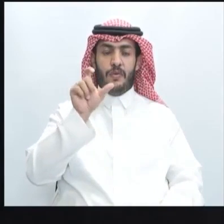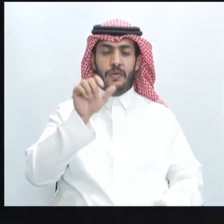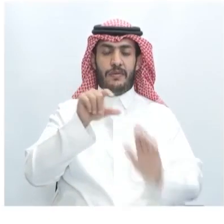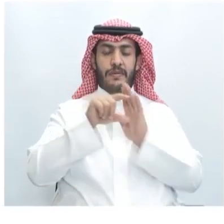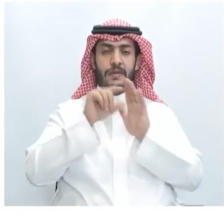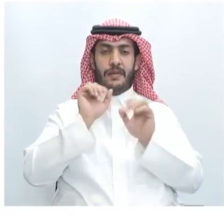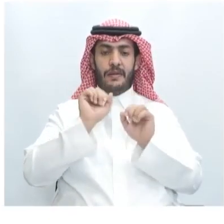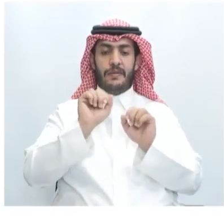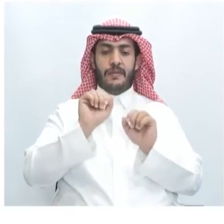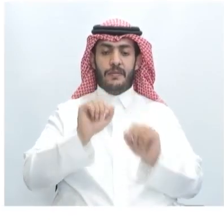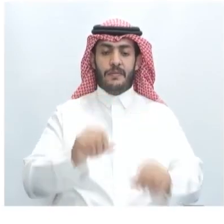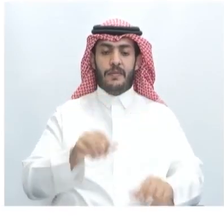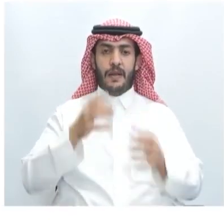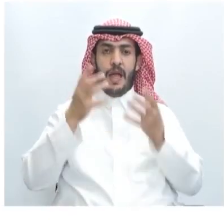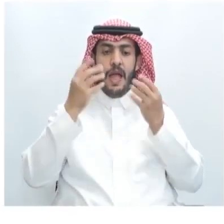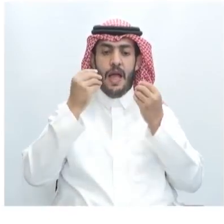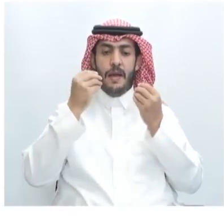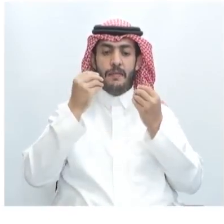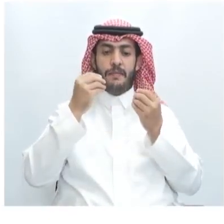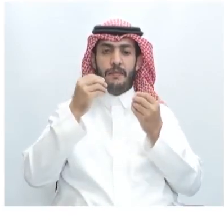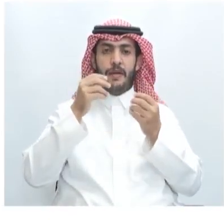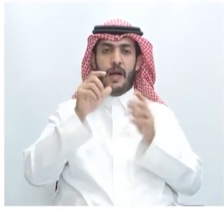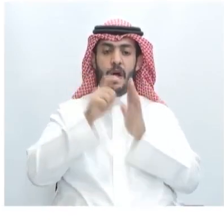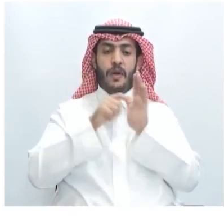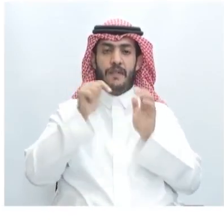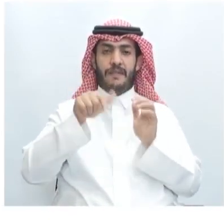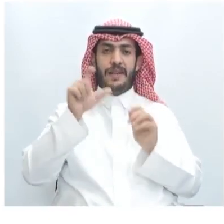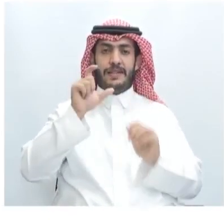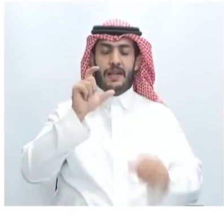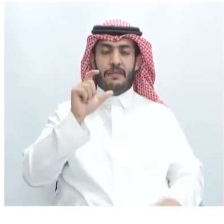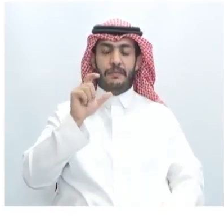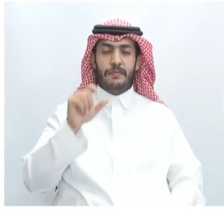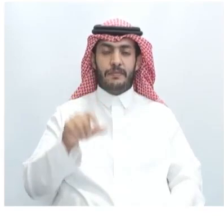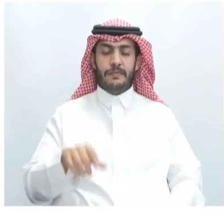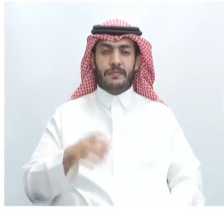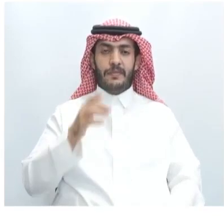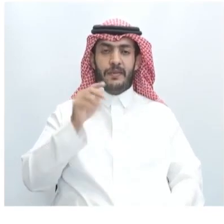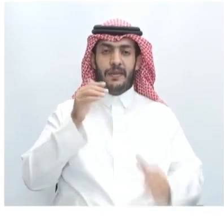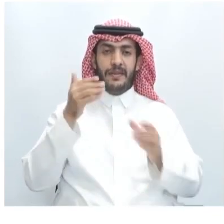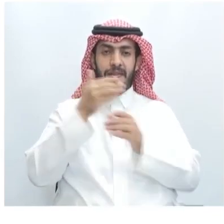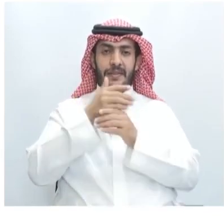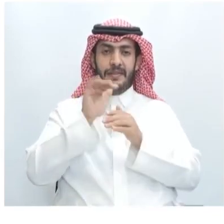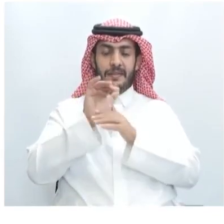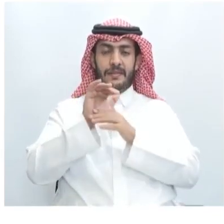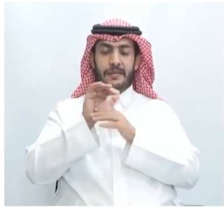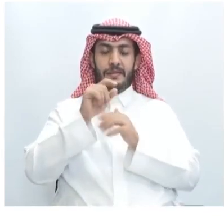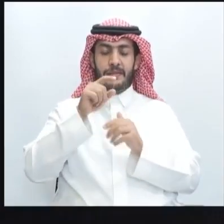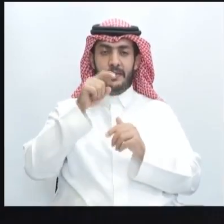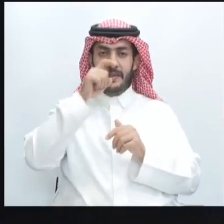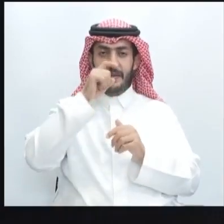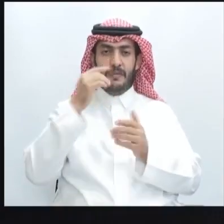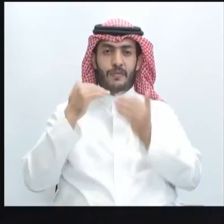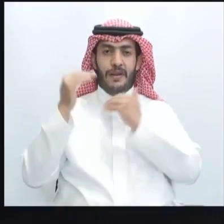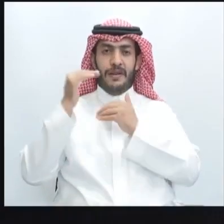بعنوان علم القانون في الاسلام علم القانون في الاسلام وقبل الدخول في الدرس نريد ان